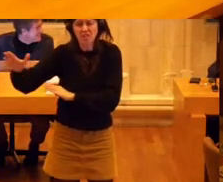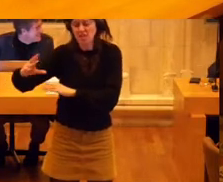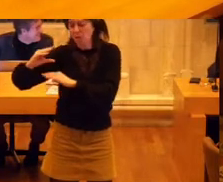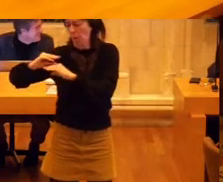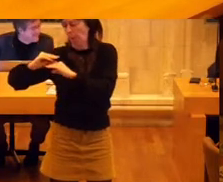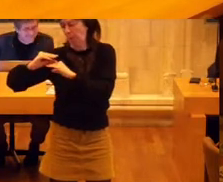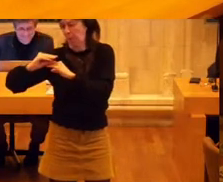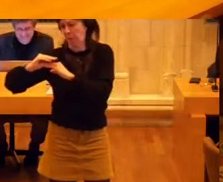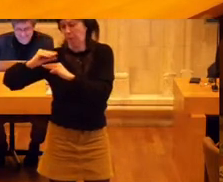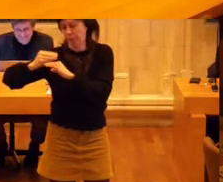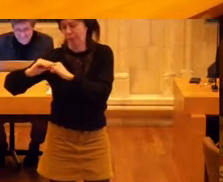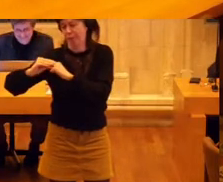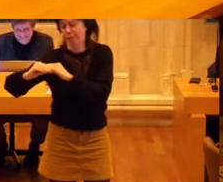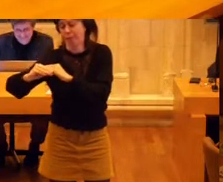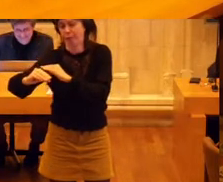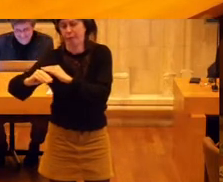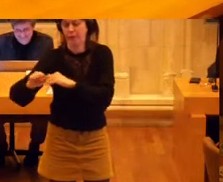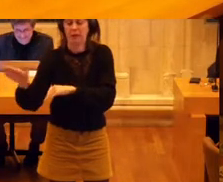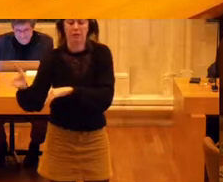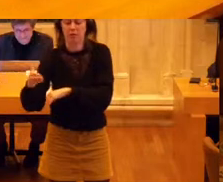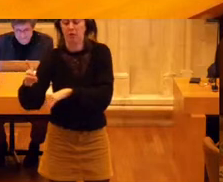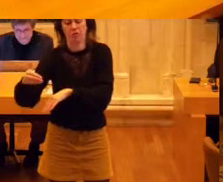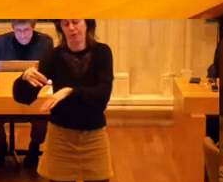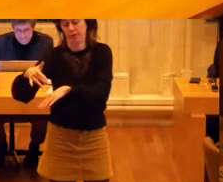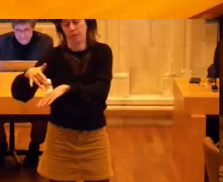tennis depuis bien longtemps. Et